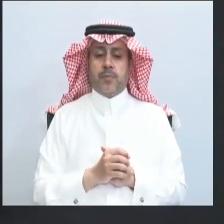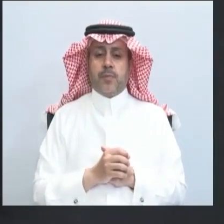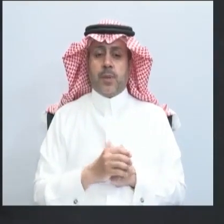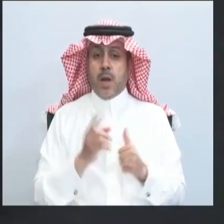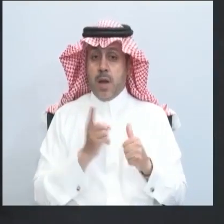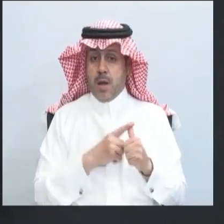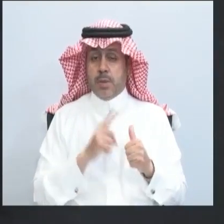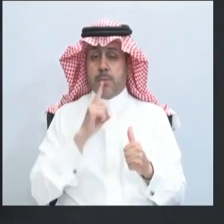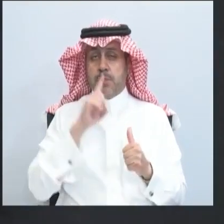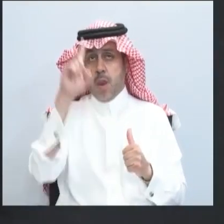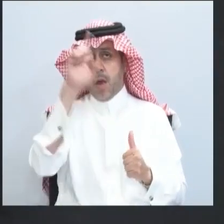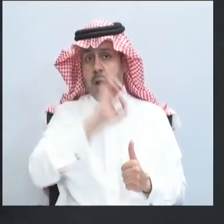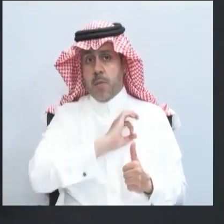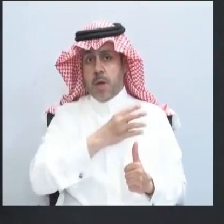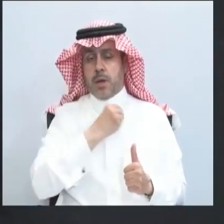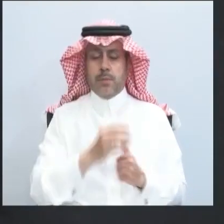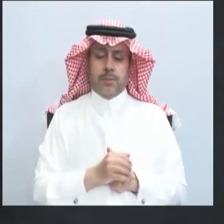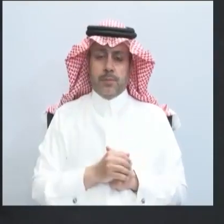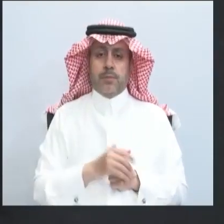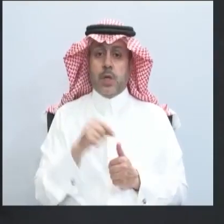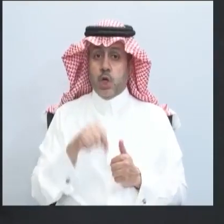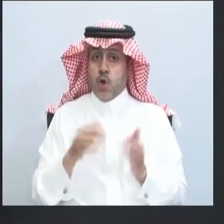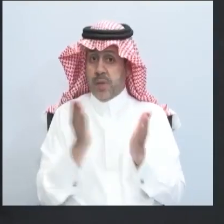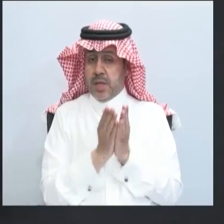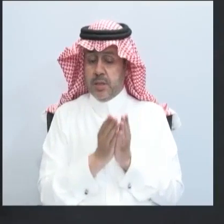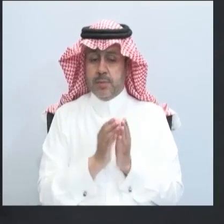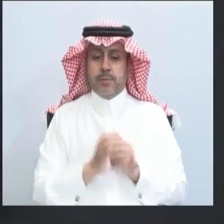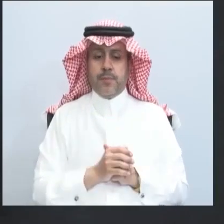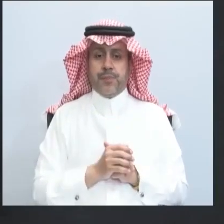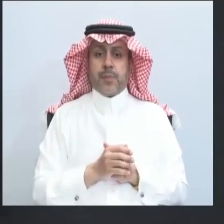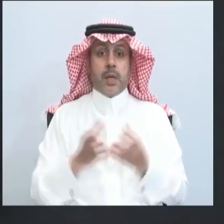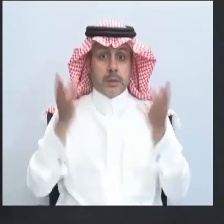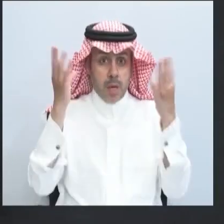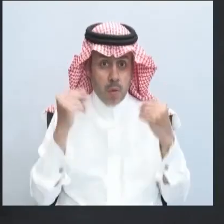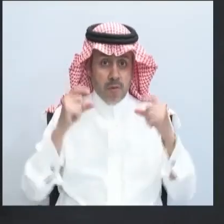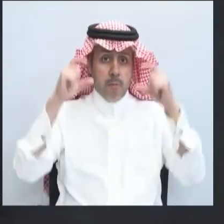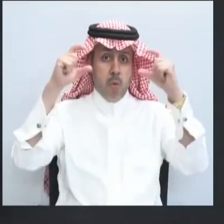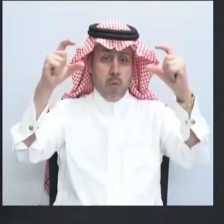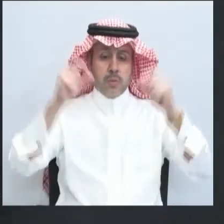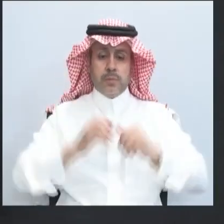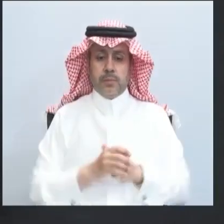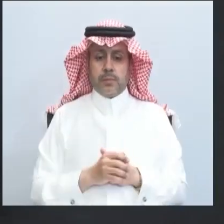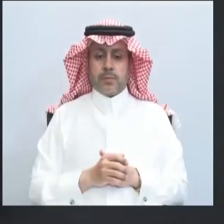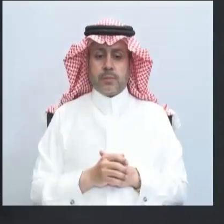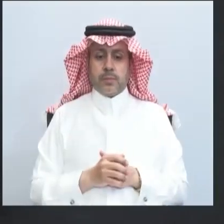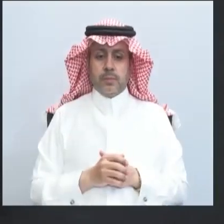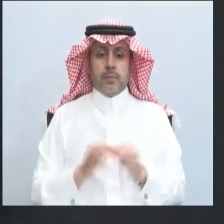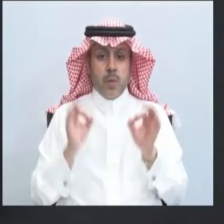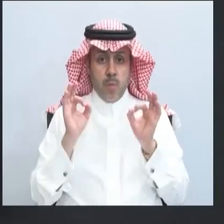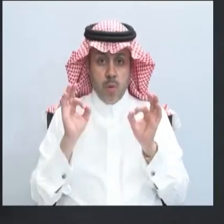نبدا بسم الله الرحمن الرحيم درس اليوم نتناول فيه موضوعا